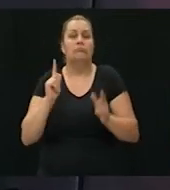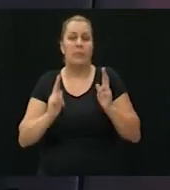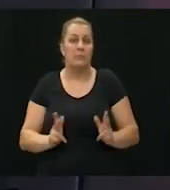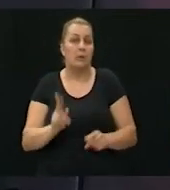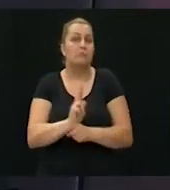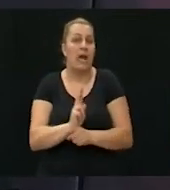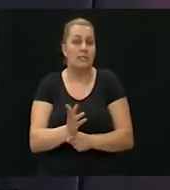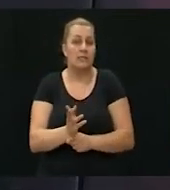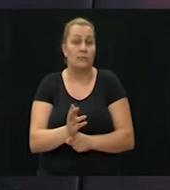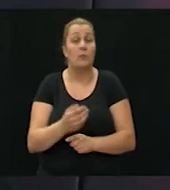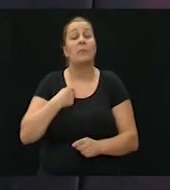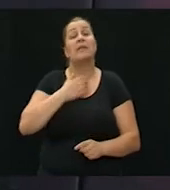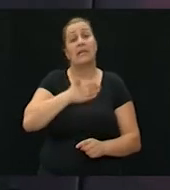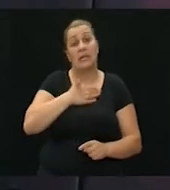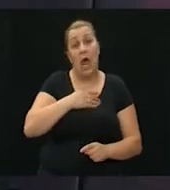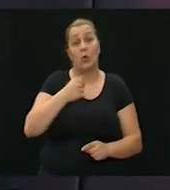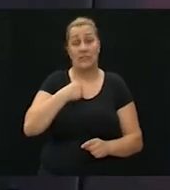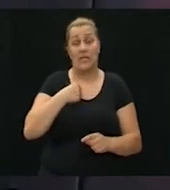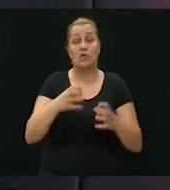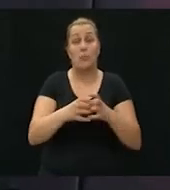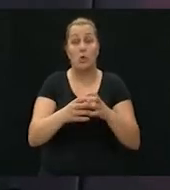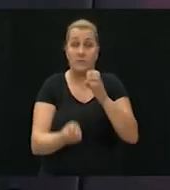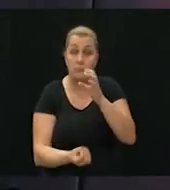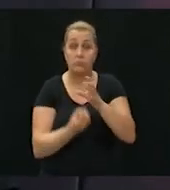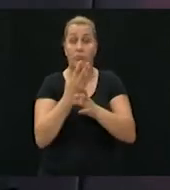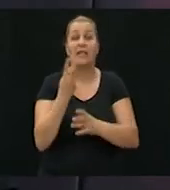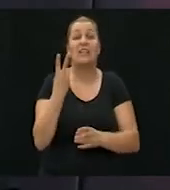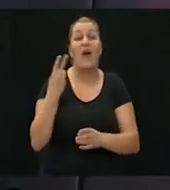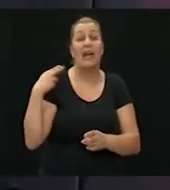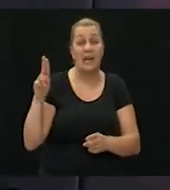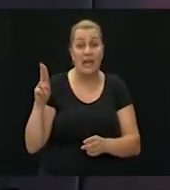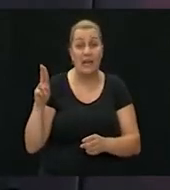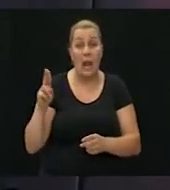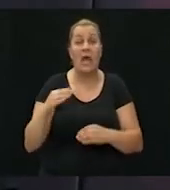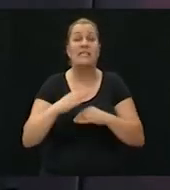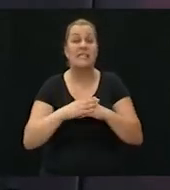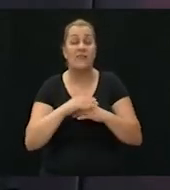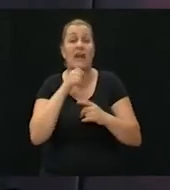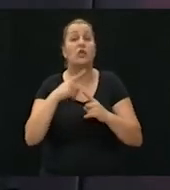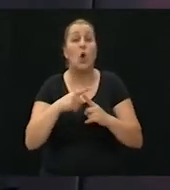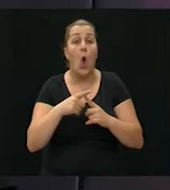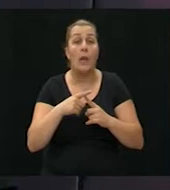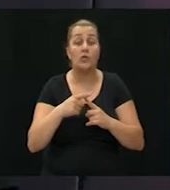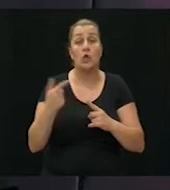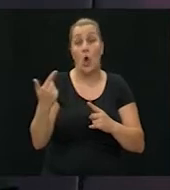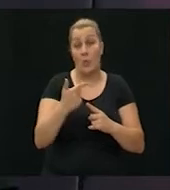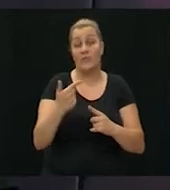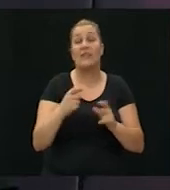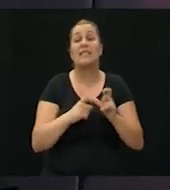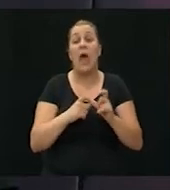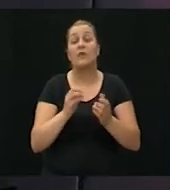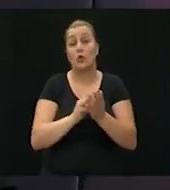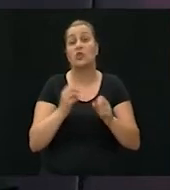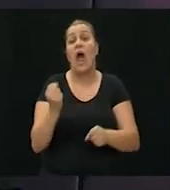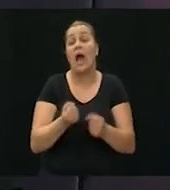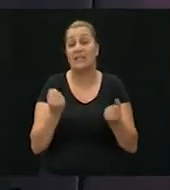da je naša postrojba iznjedrila dva generala, Komodora Tolića i Slavena Zdilara. koji, evo, Slaven je još aktivan u Hrvatskoj